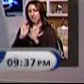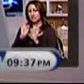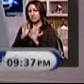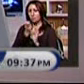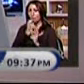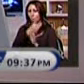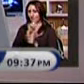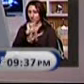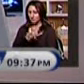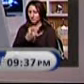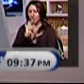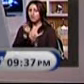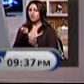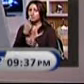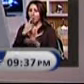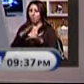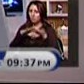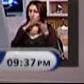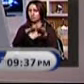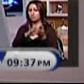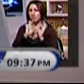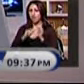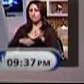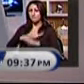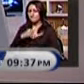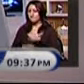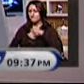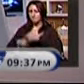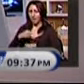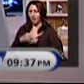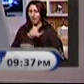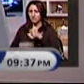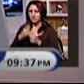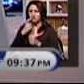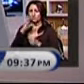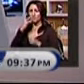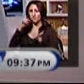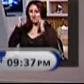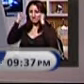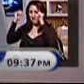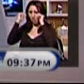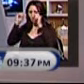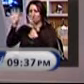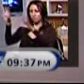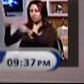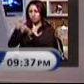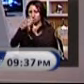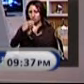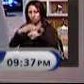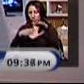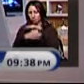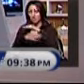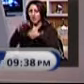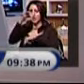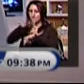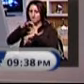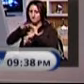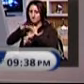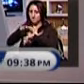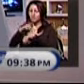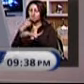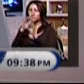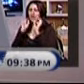طبيا بسرعة مع احمد دومة، هذا الشاب من شباب الثورة، اللي اذا كان مريضا في داخل السجن حسب ما قال الاستاذ الدكتور